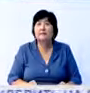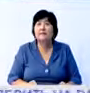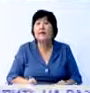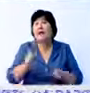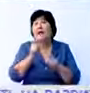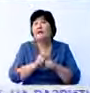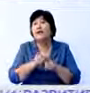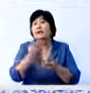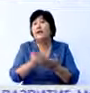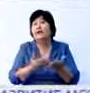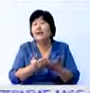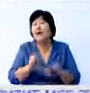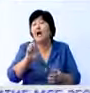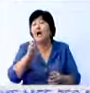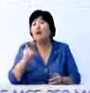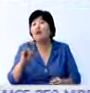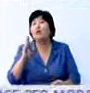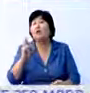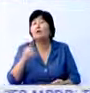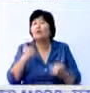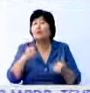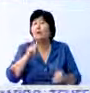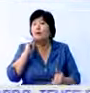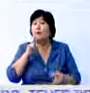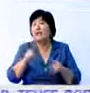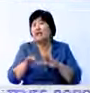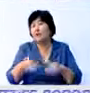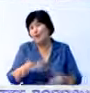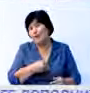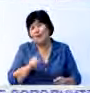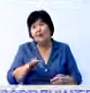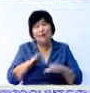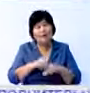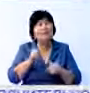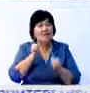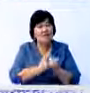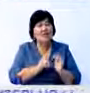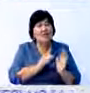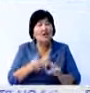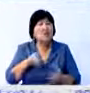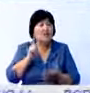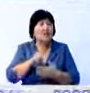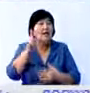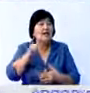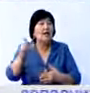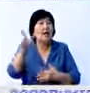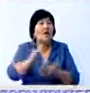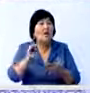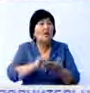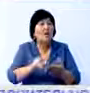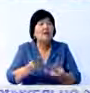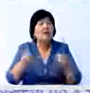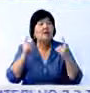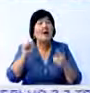Слова назидания Абая Кунанбаева посвящены молодежи. Такие мероприятия хочется, чтобы проводились чаще. Мы должны знать произведения и